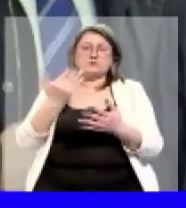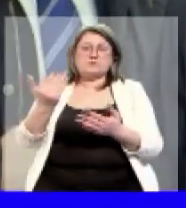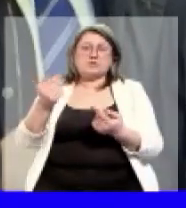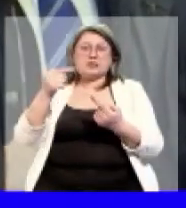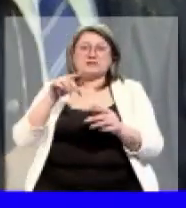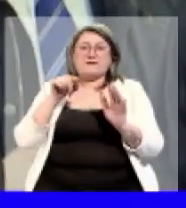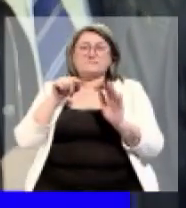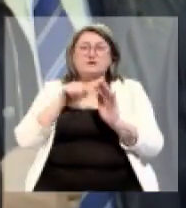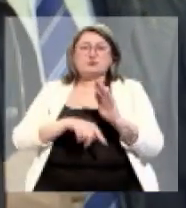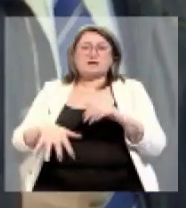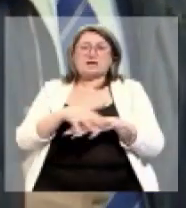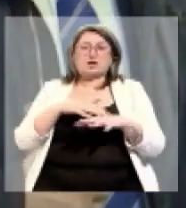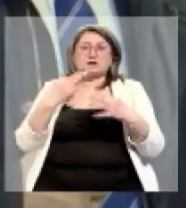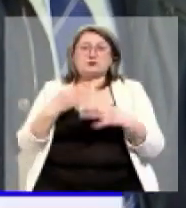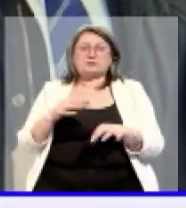отыр.